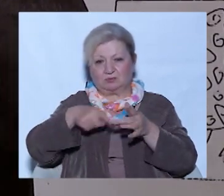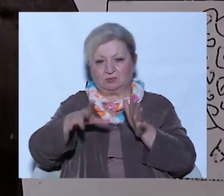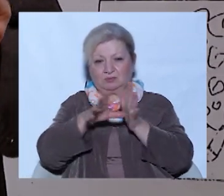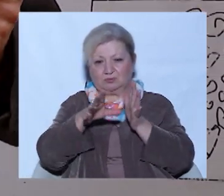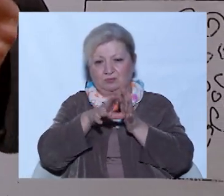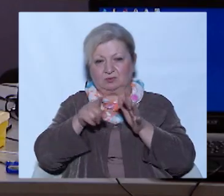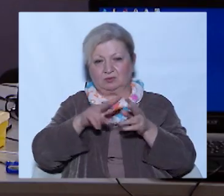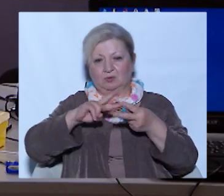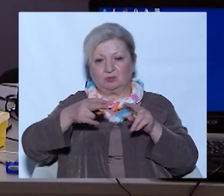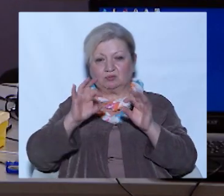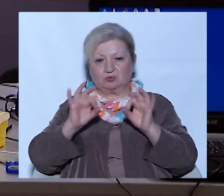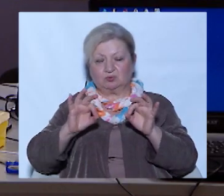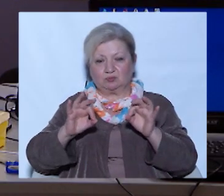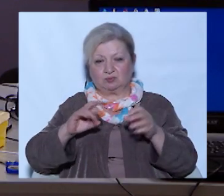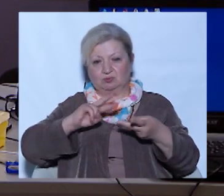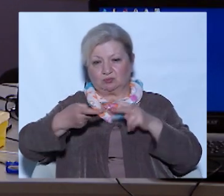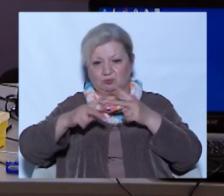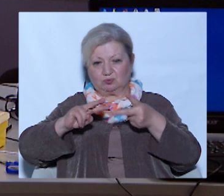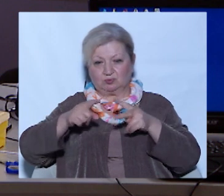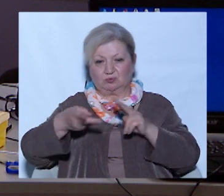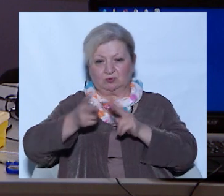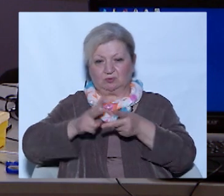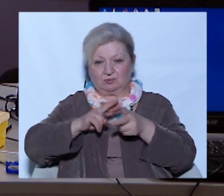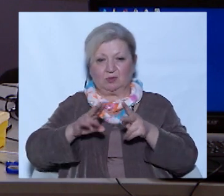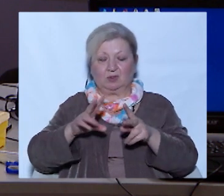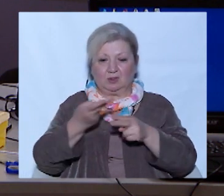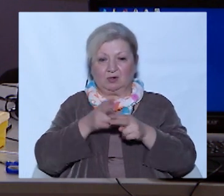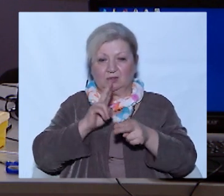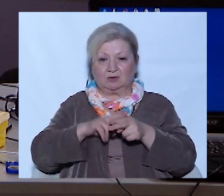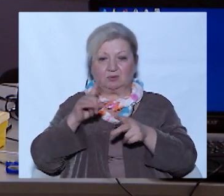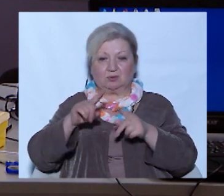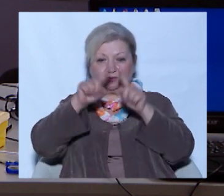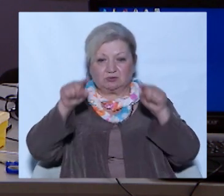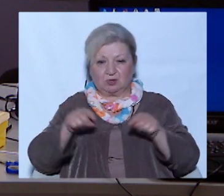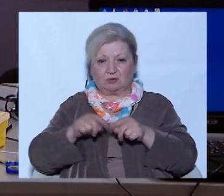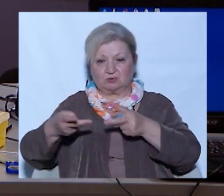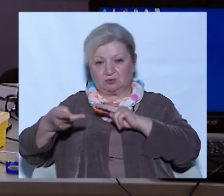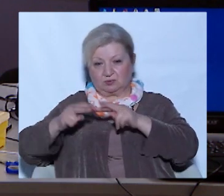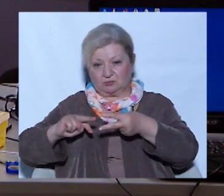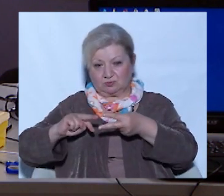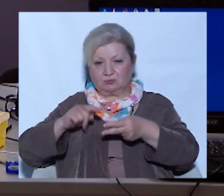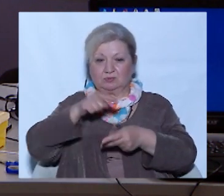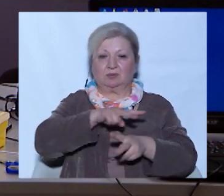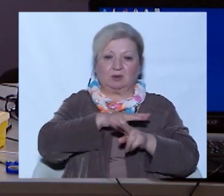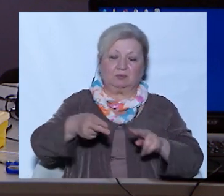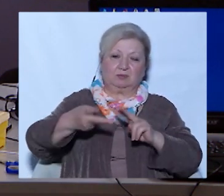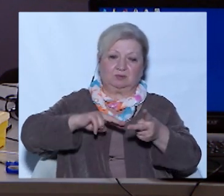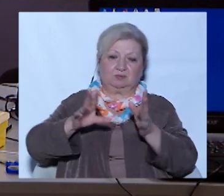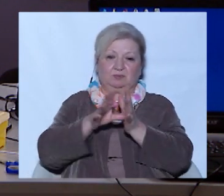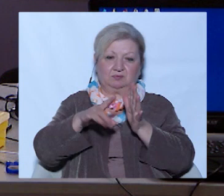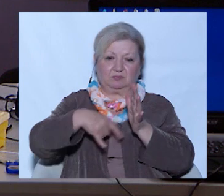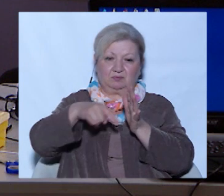ელექტრომამოძრავებელი ძალა სწორედ ცვლილების დროს წარმოიშვება. ესე იგი, როგორც კი ჩარჩო დაიწყებს ბრუნვას, მაშინ